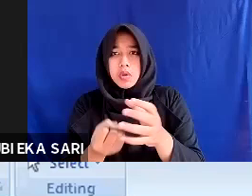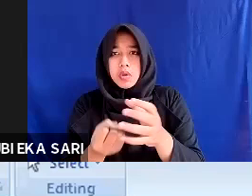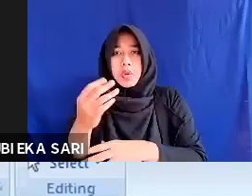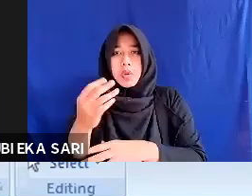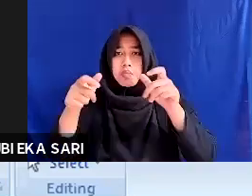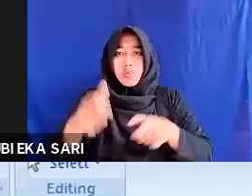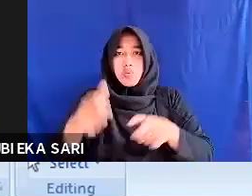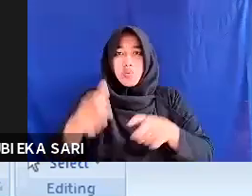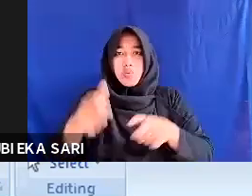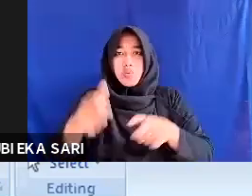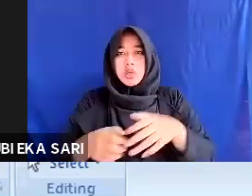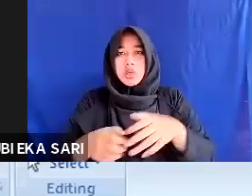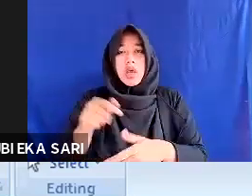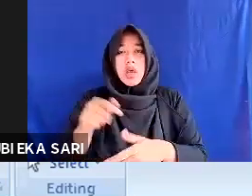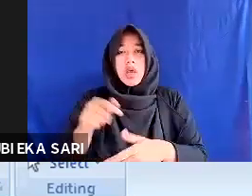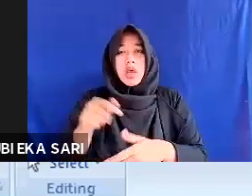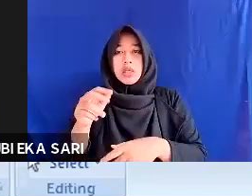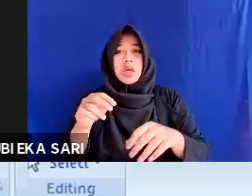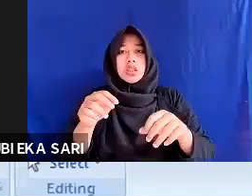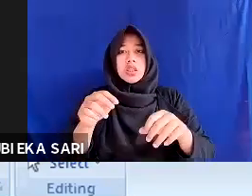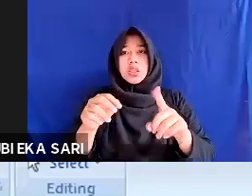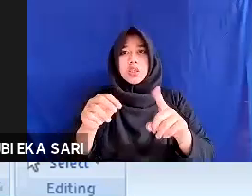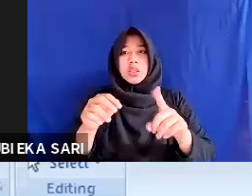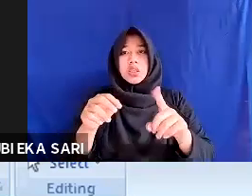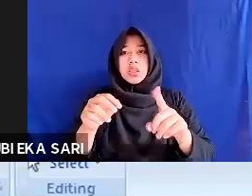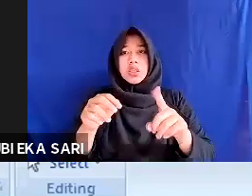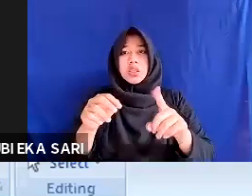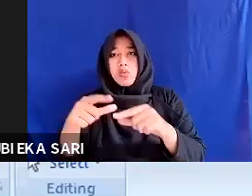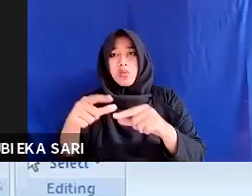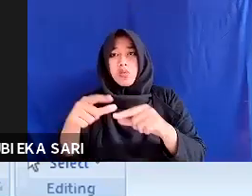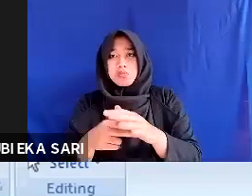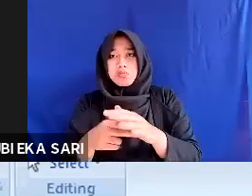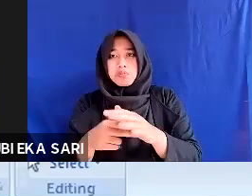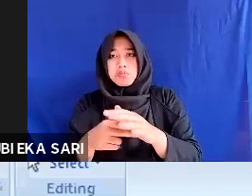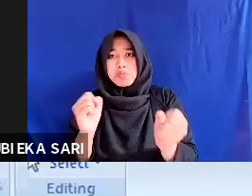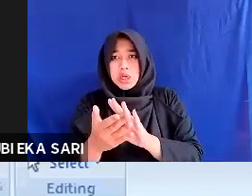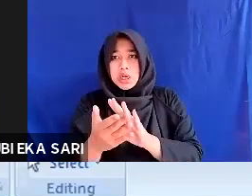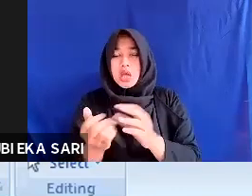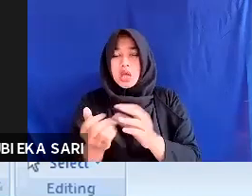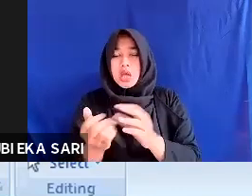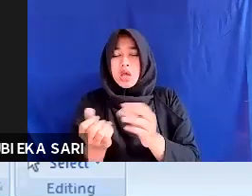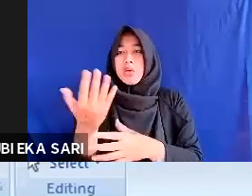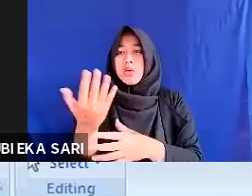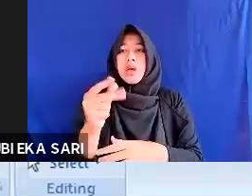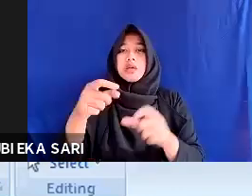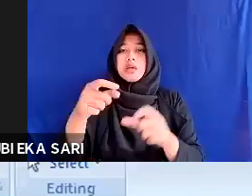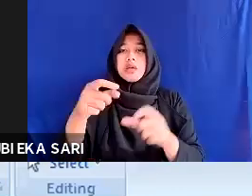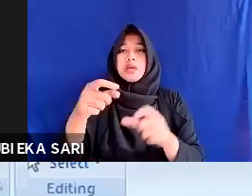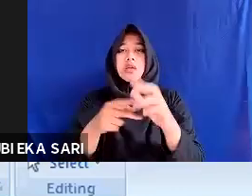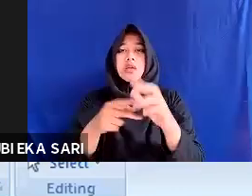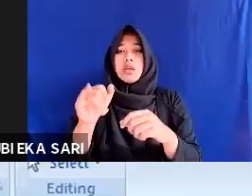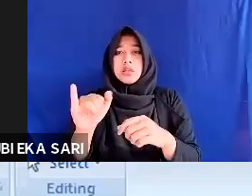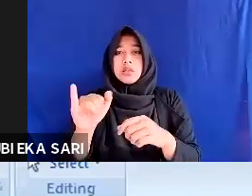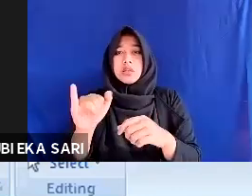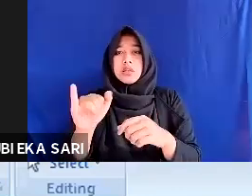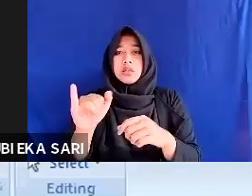bencana, maka berkembang sebagai resiliensi dalam disaster management. Hari ini resiliensi dalam